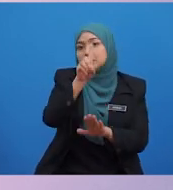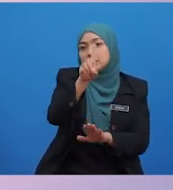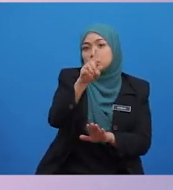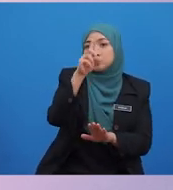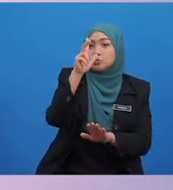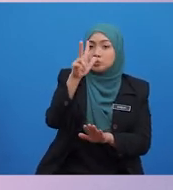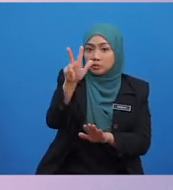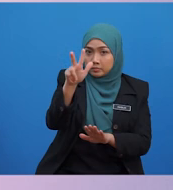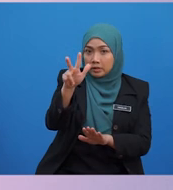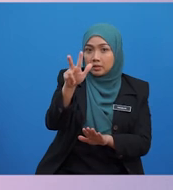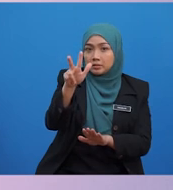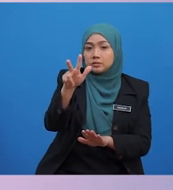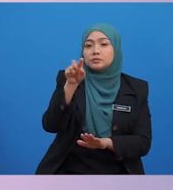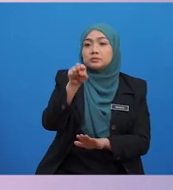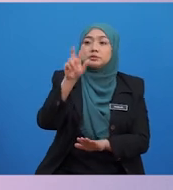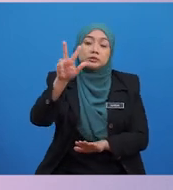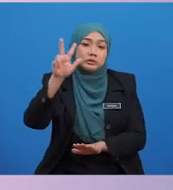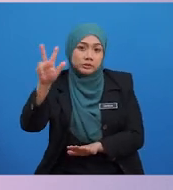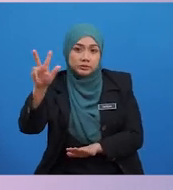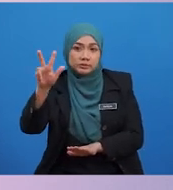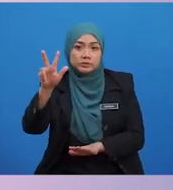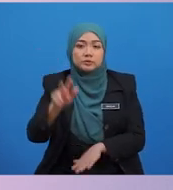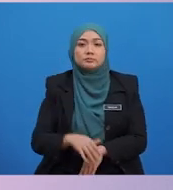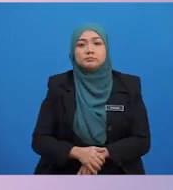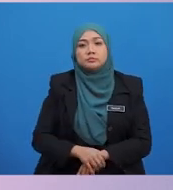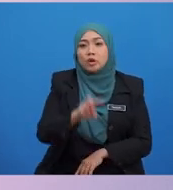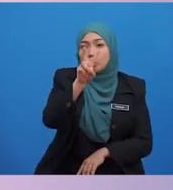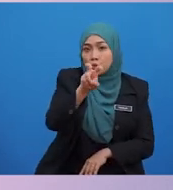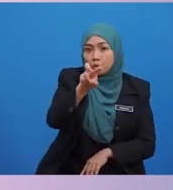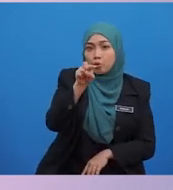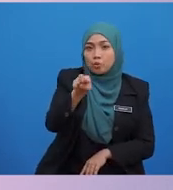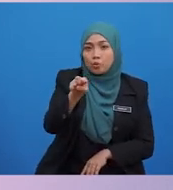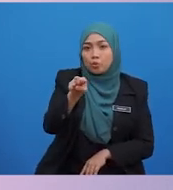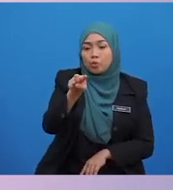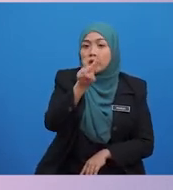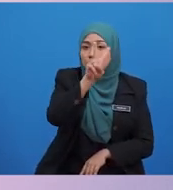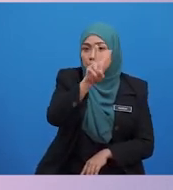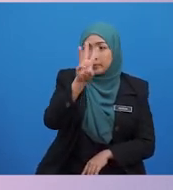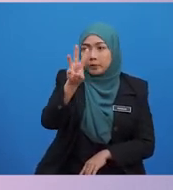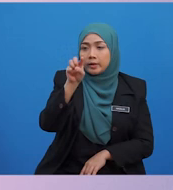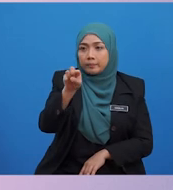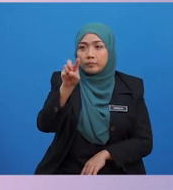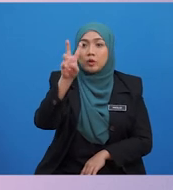40° tolak 113 puluhan 33 gajah yaitu